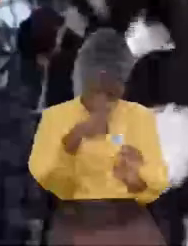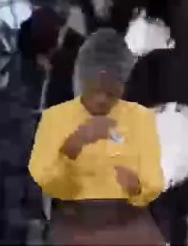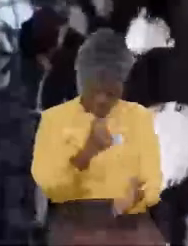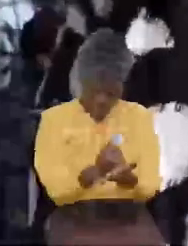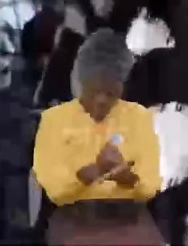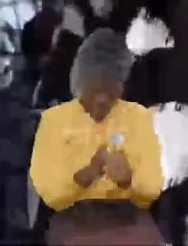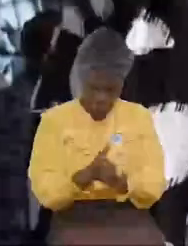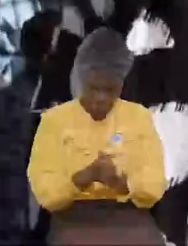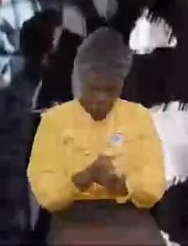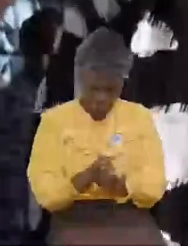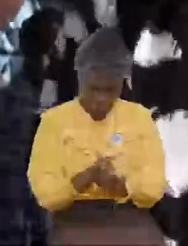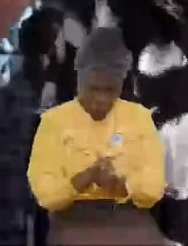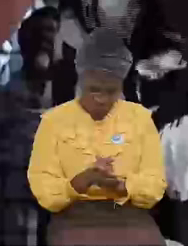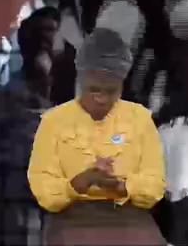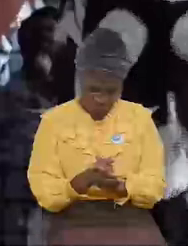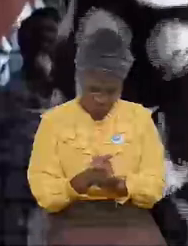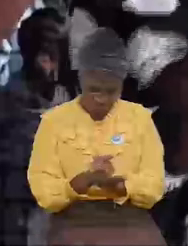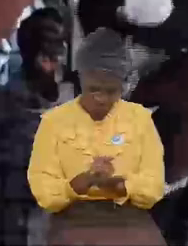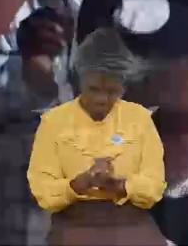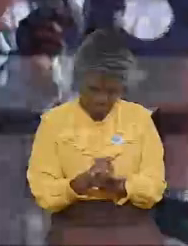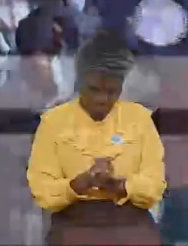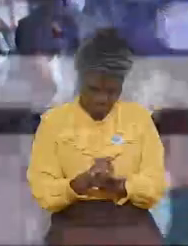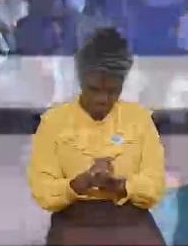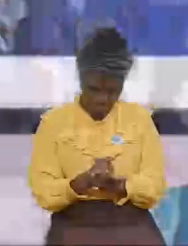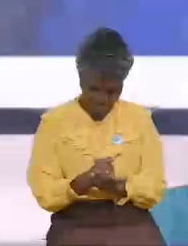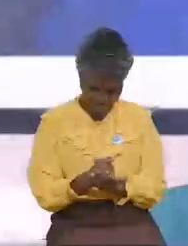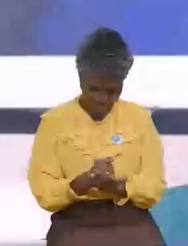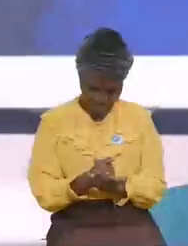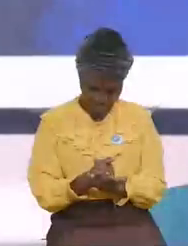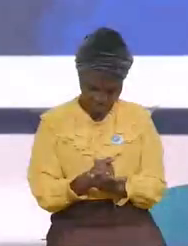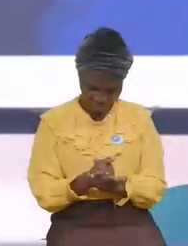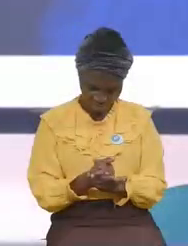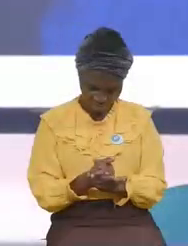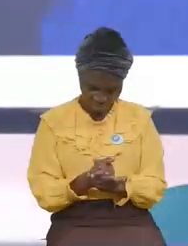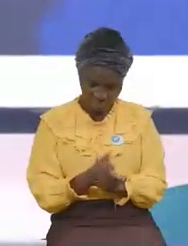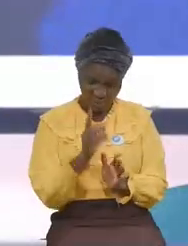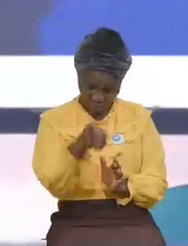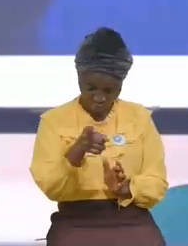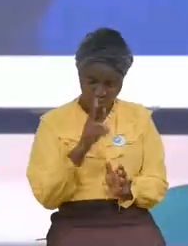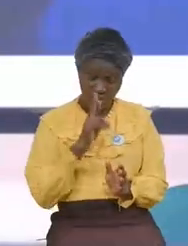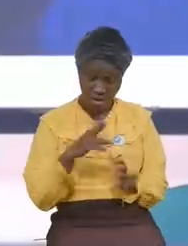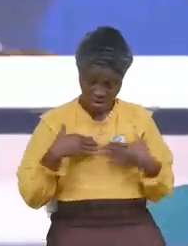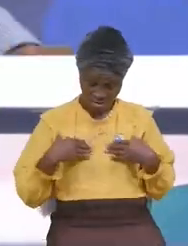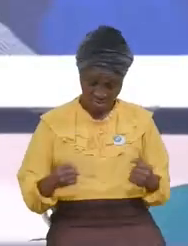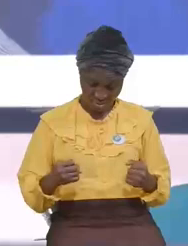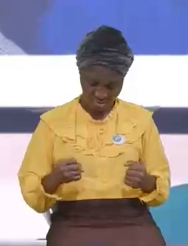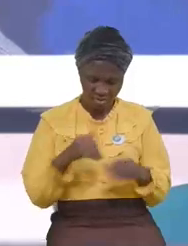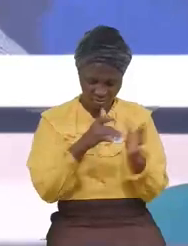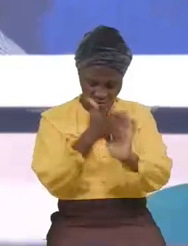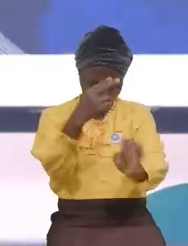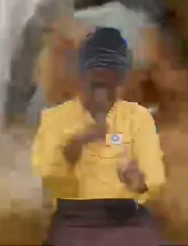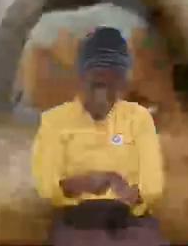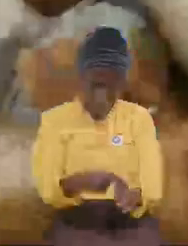de Dieu descende sur vous maintenant. Vous êtes